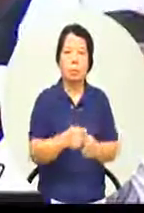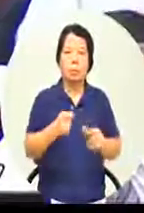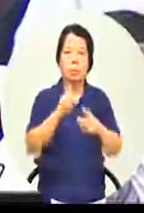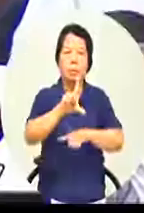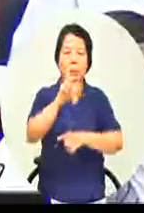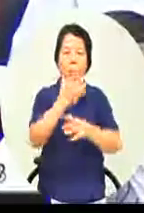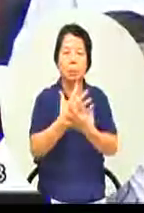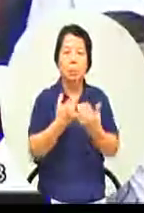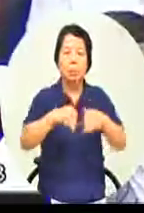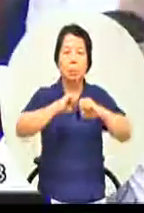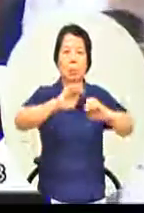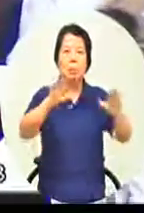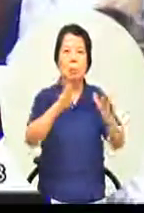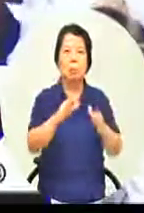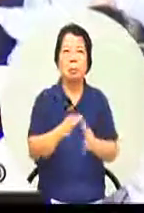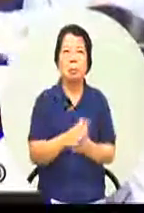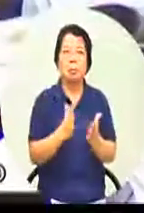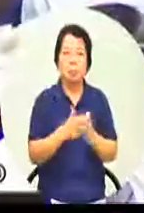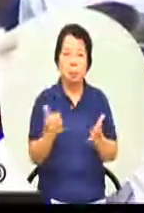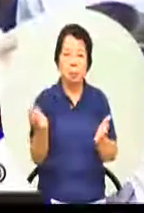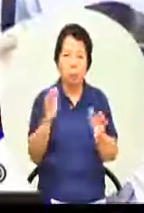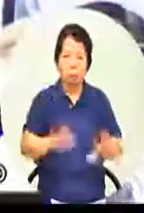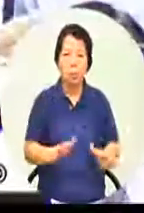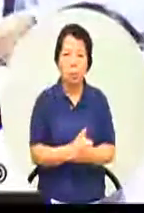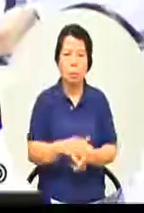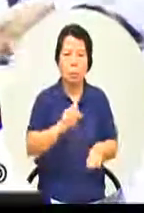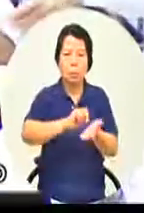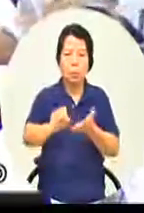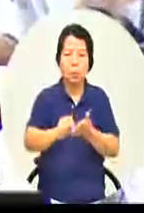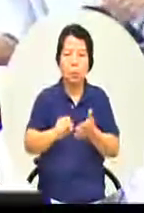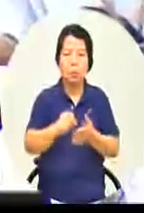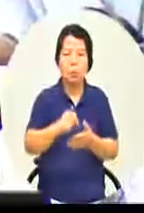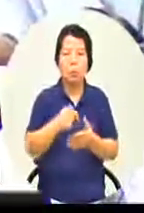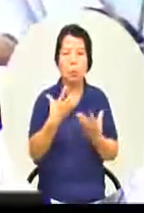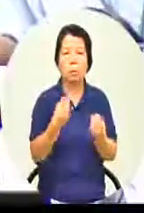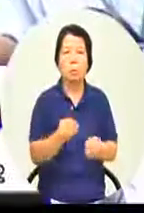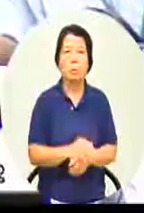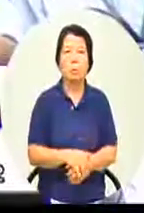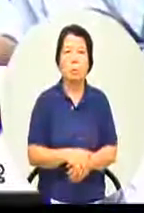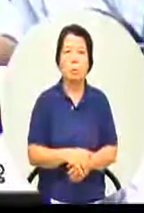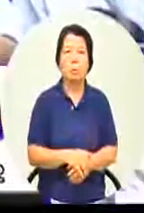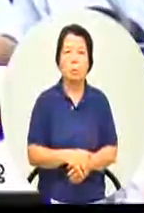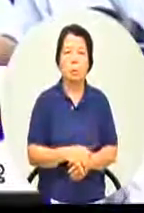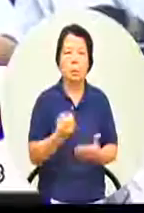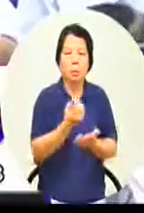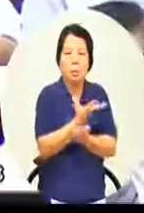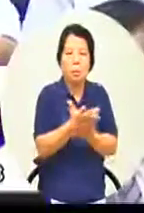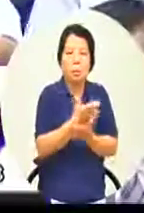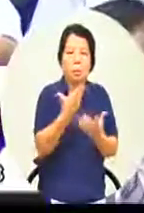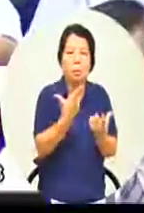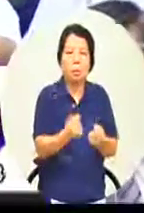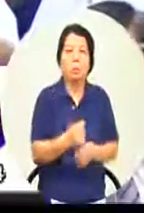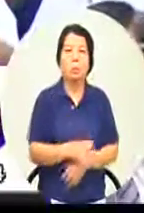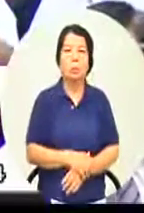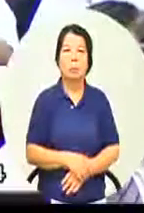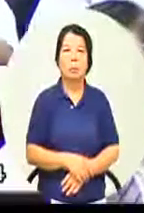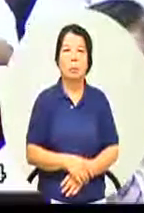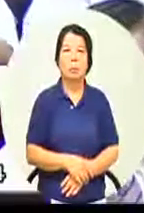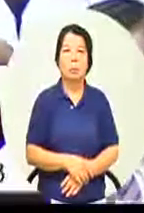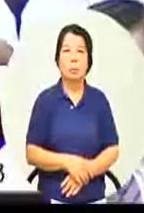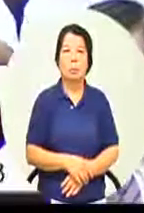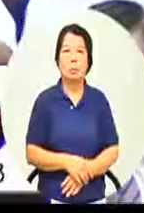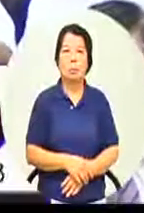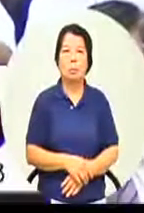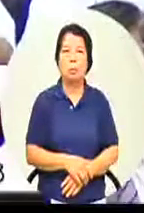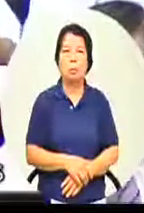两次，那的确是目前是还没有招标出去的状况。那莲潭的这个部分也是一样的。 好，局